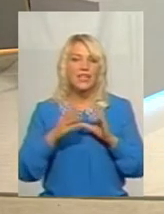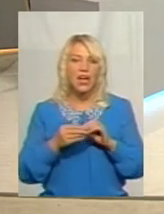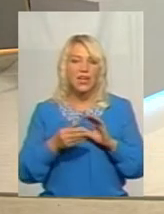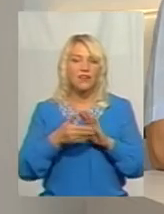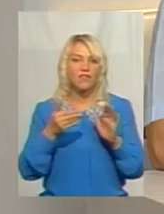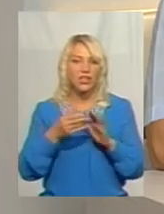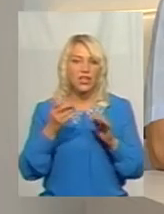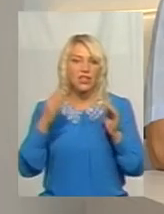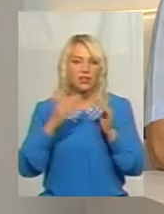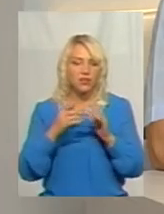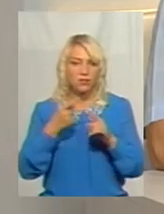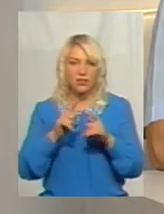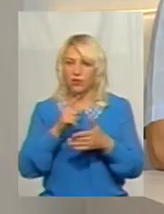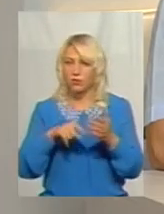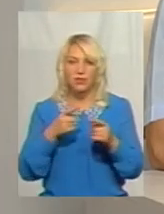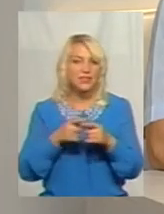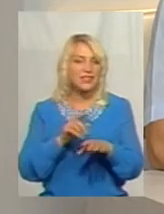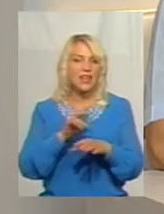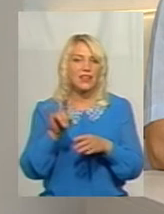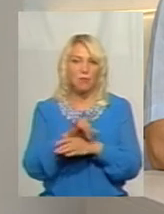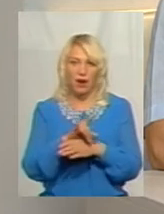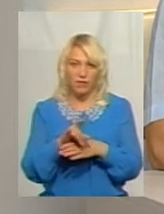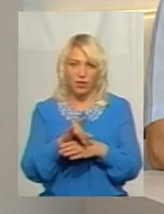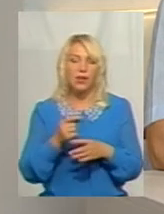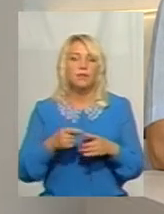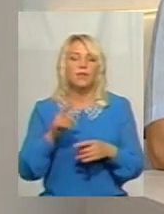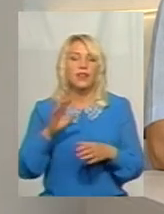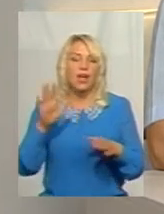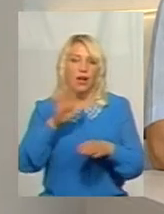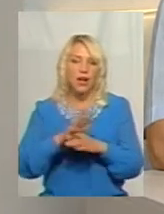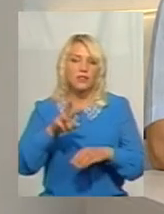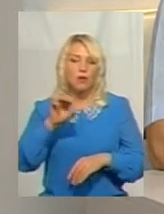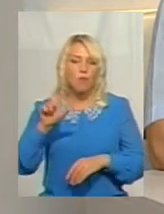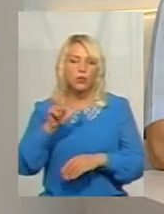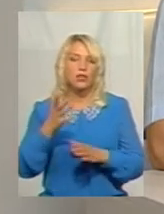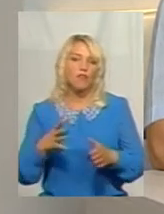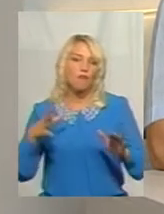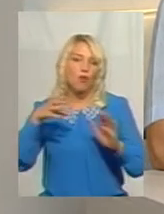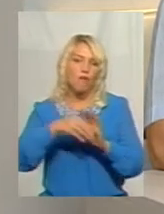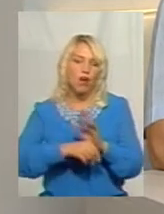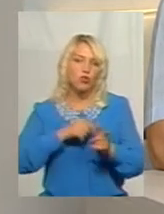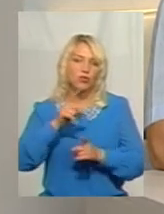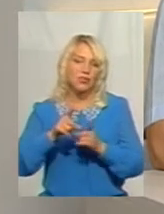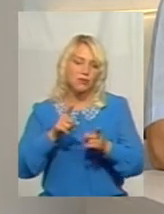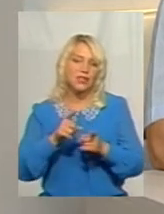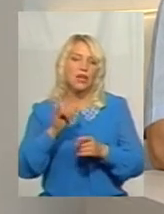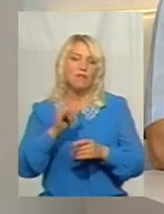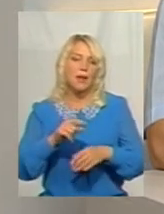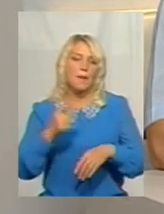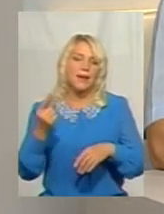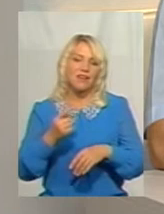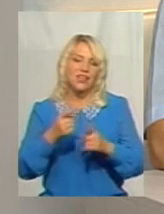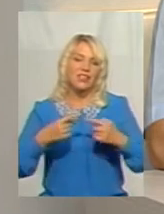відмінено. Ну, це неправда. В наказах МОЗ, які запроваджують зміни в первинній ланці в